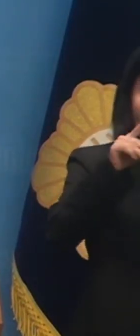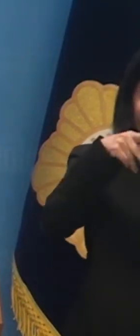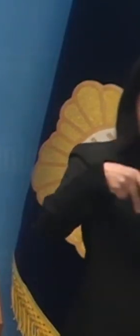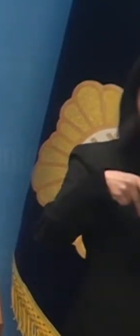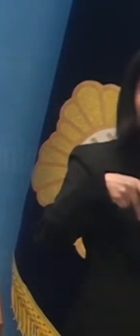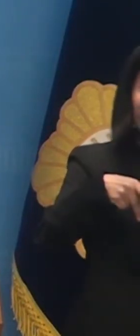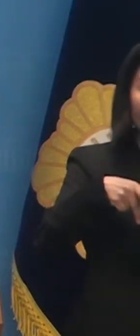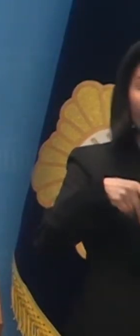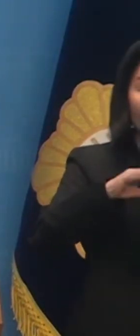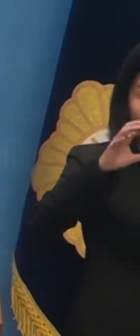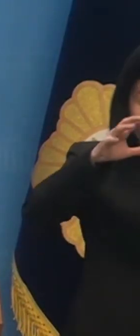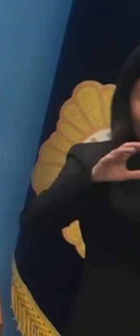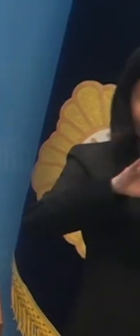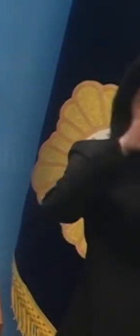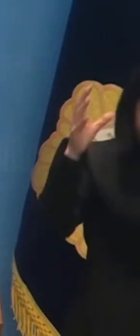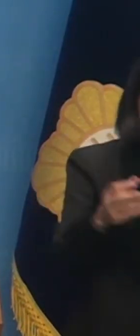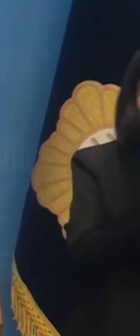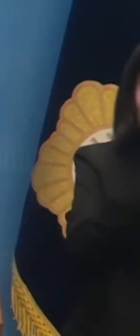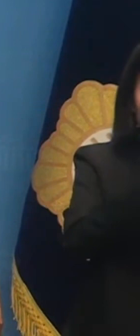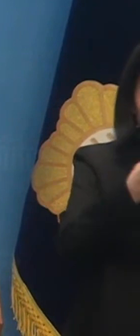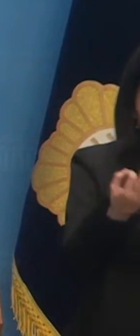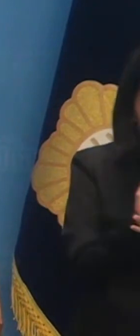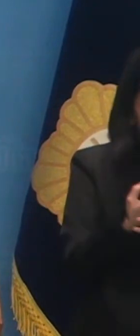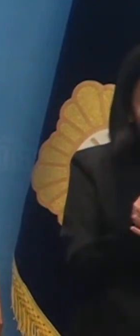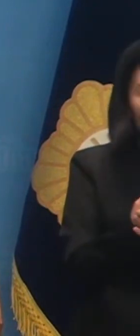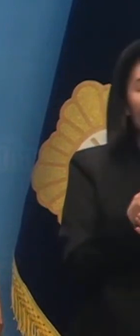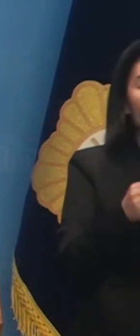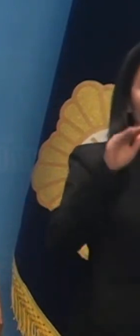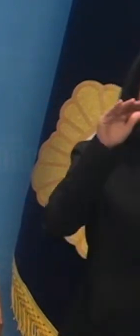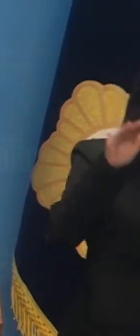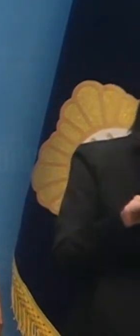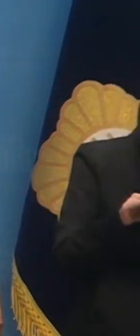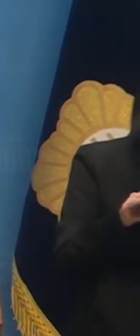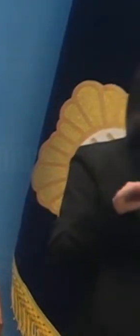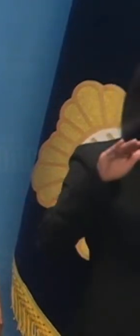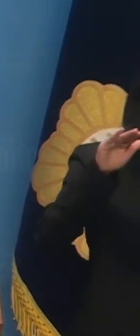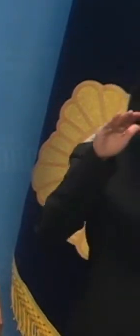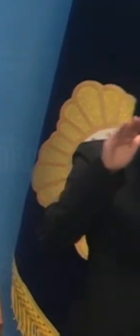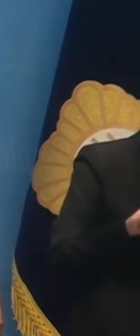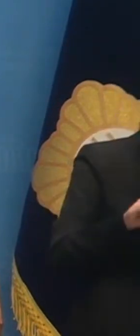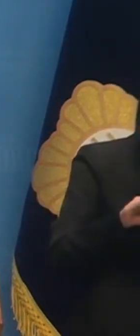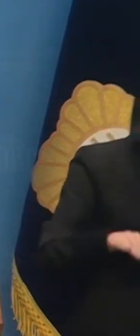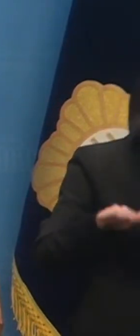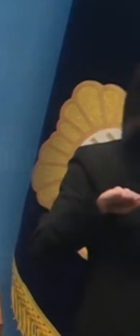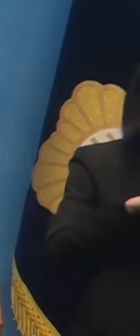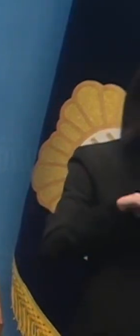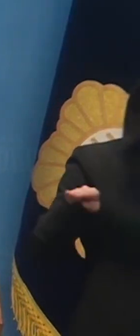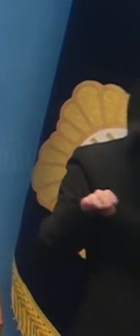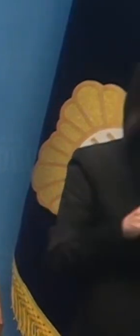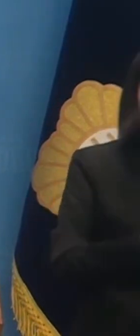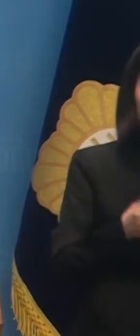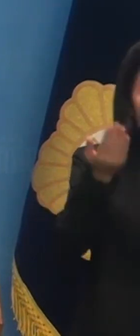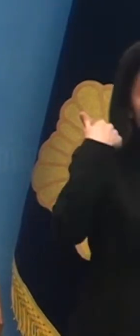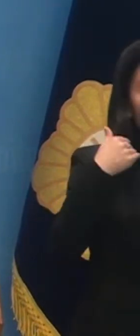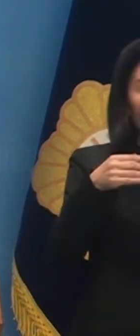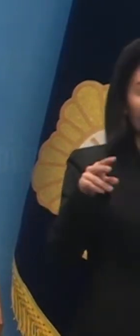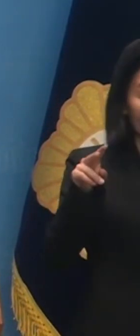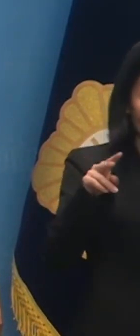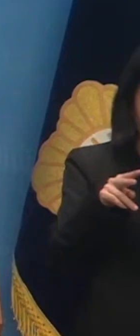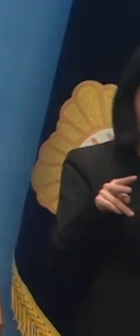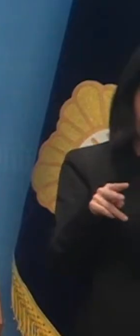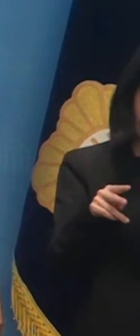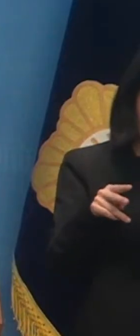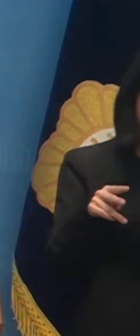즉, 재정 지출의 물가 인상 압력이 최소화되는 조건입니다. 한때 1,500원대에 근접했던 원달러